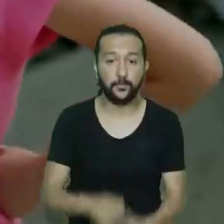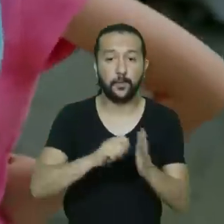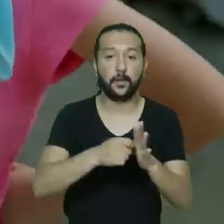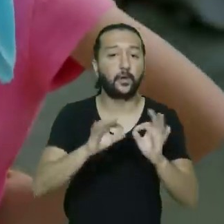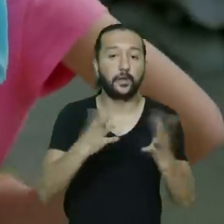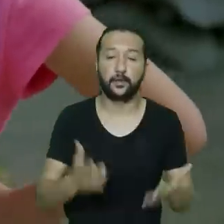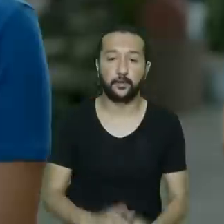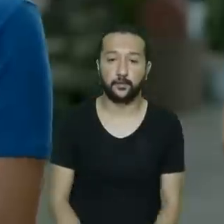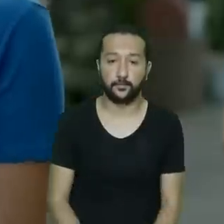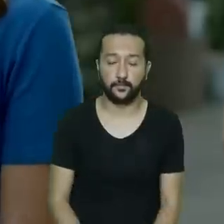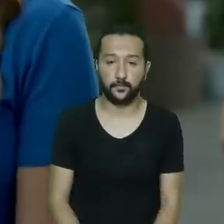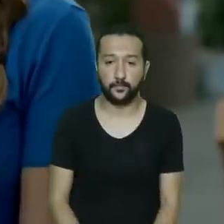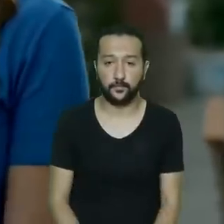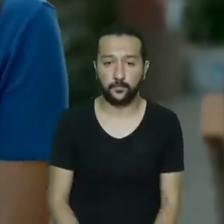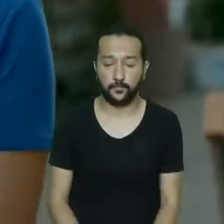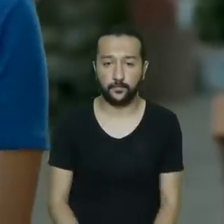Parol ne?